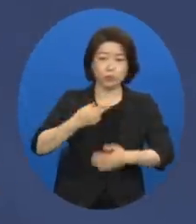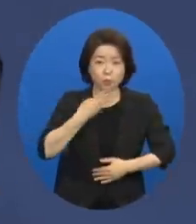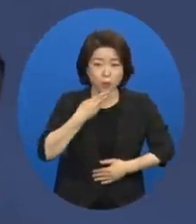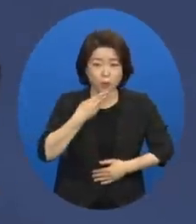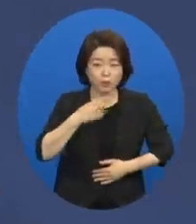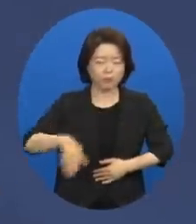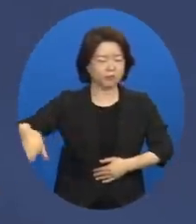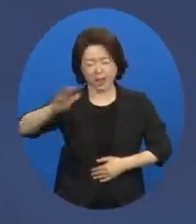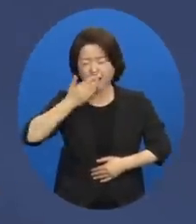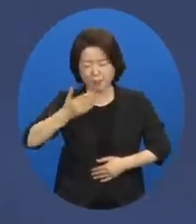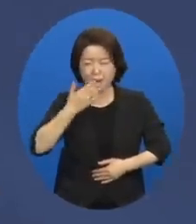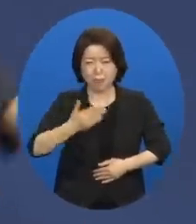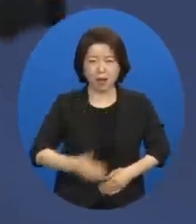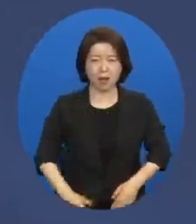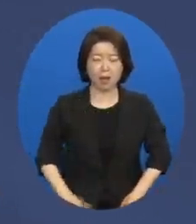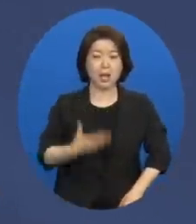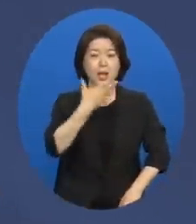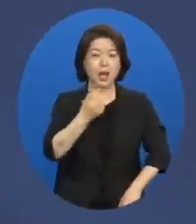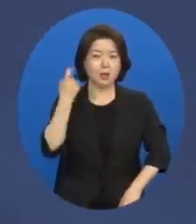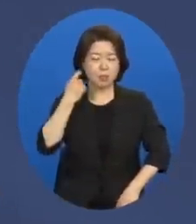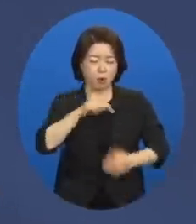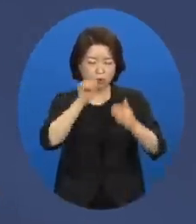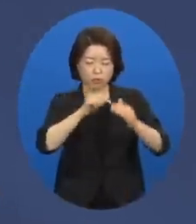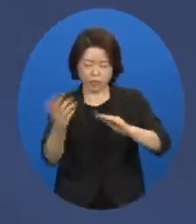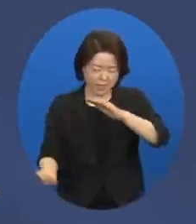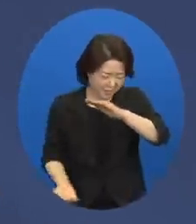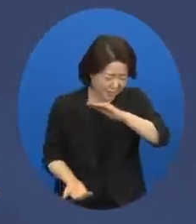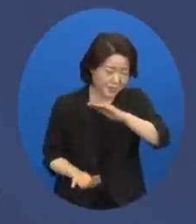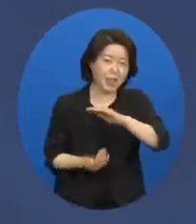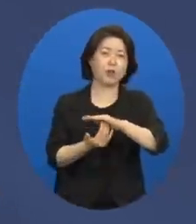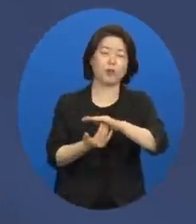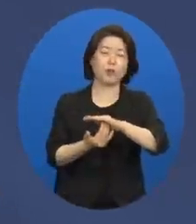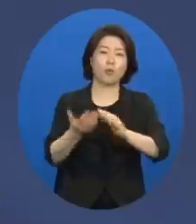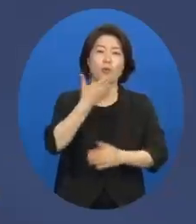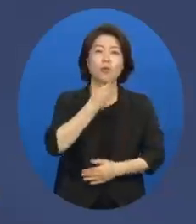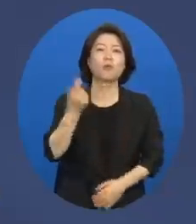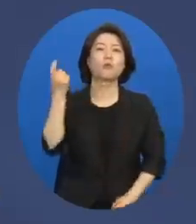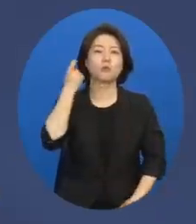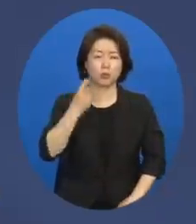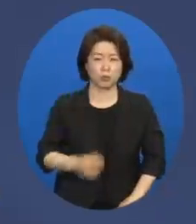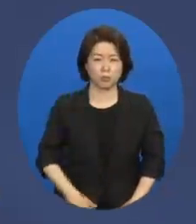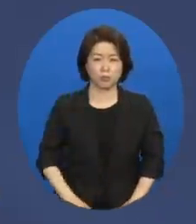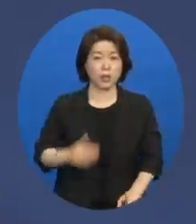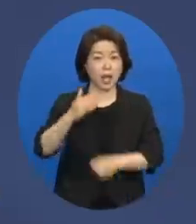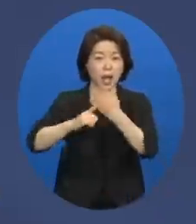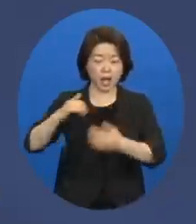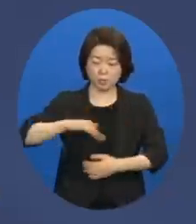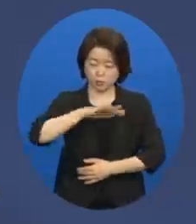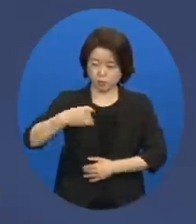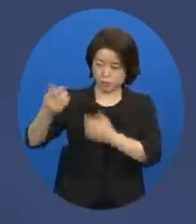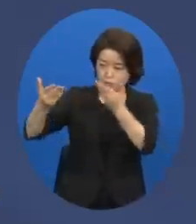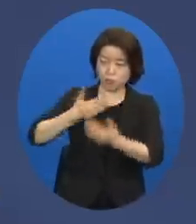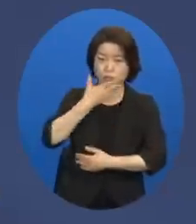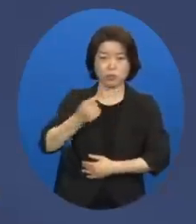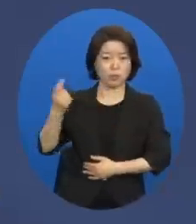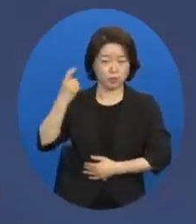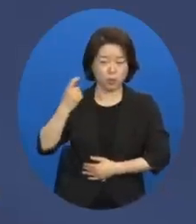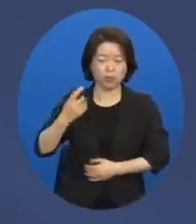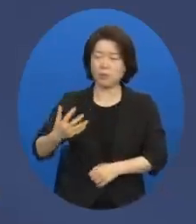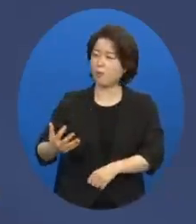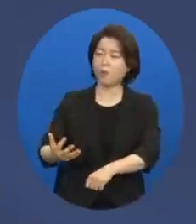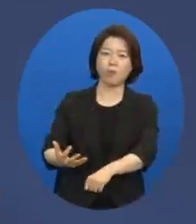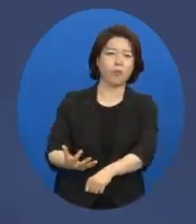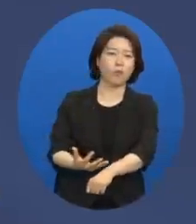그러니까 복음 중에 최대 최고의 복음, 하나님이 우리에게 주신 복음은